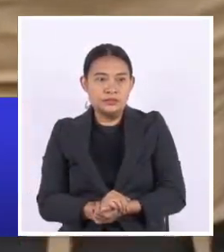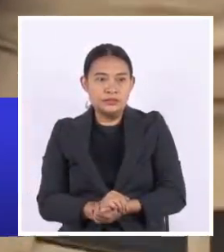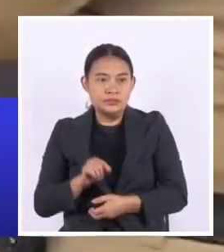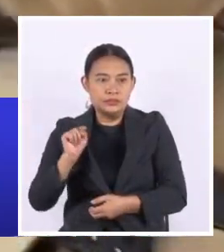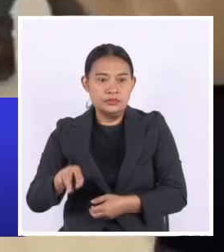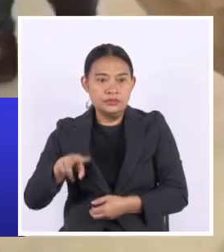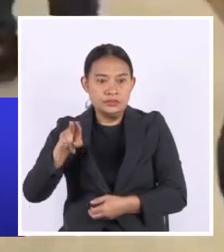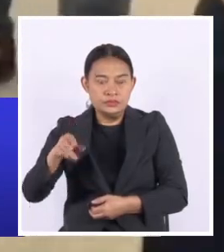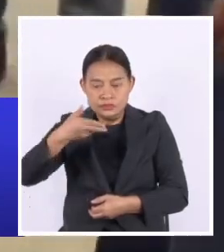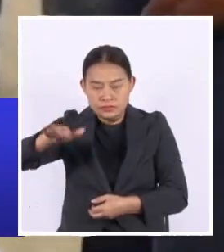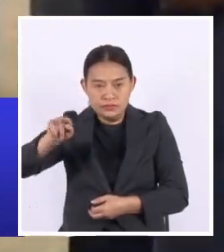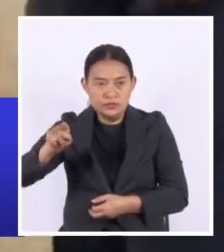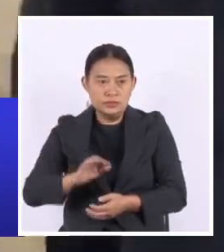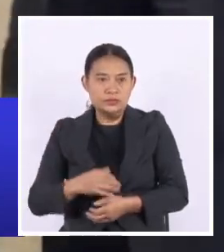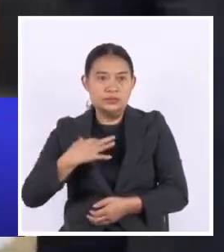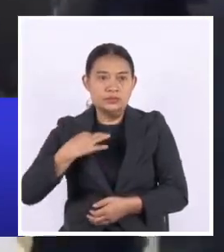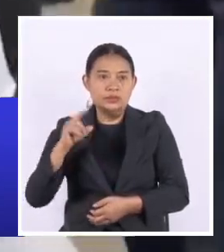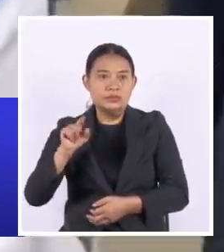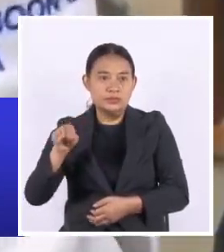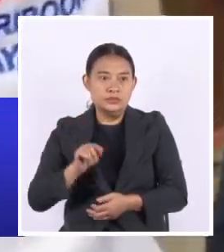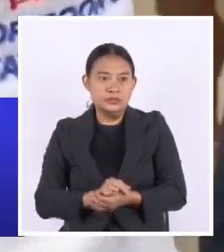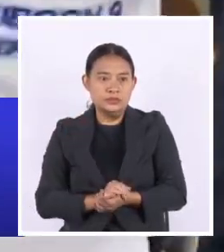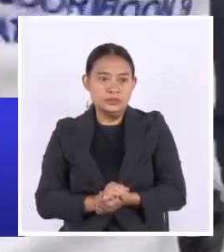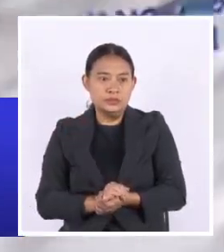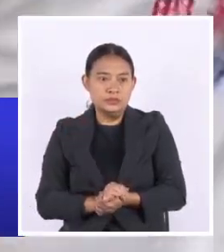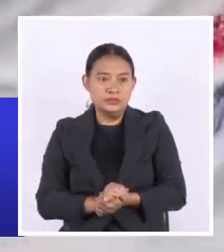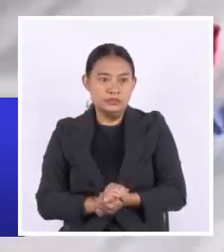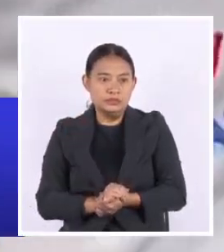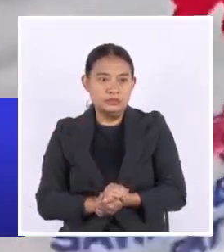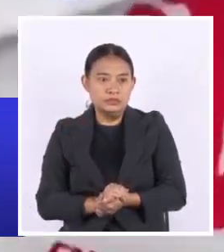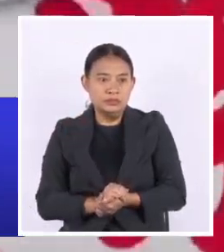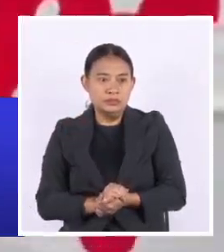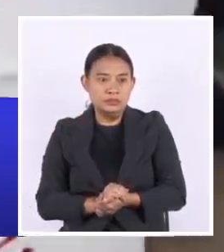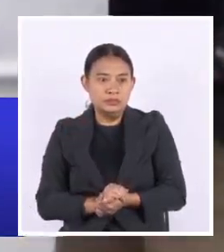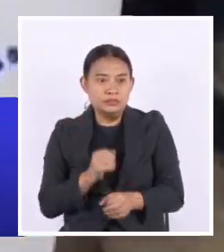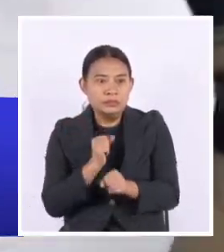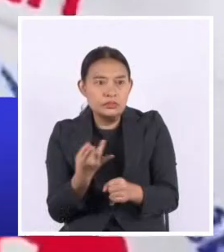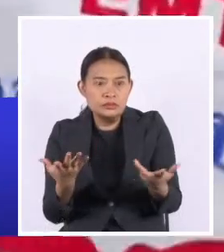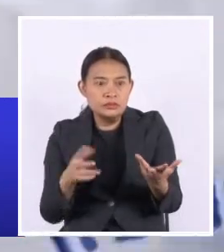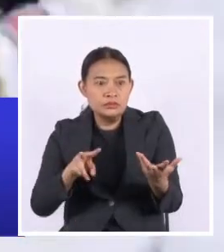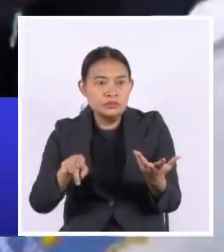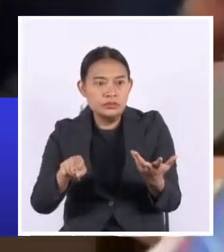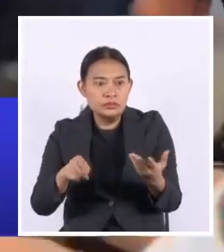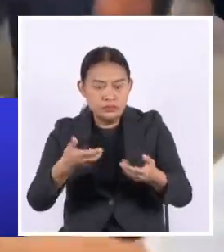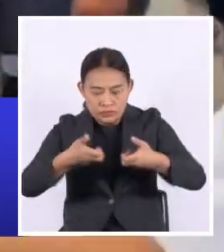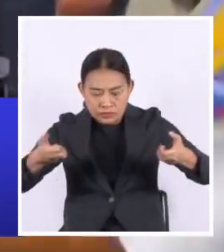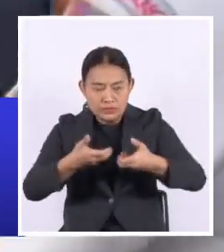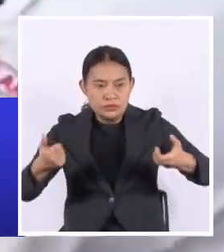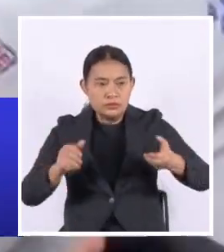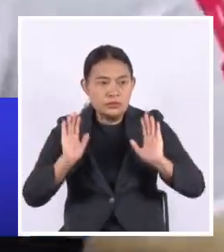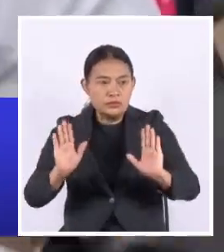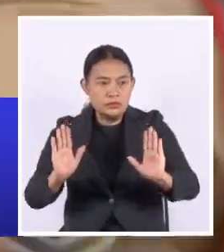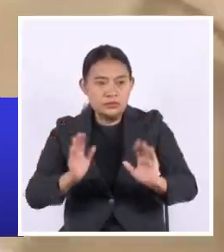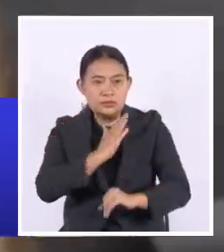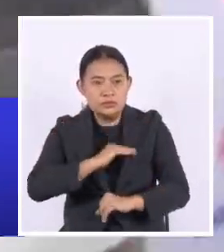เนี่ย ภรรยาคือเสื้อเหลืองนะคือเขาก็พยายามแบบอย่ามาทำอะไรสามีเขาอะไรอย่างเงี ้ ย แยกก่อนแยกก่อนให้สงบสติอารมณ์ก่อน คือเจ้าหน้า